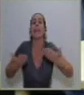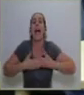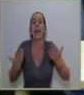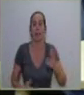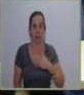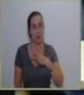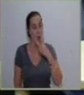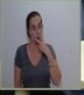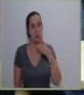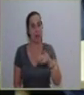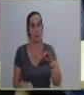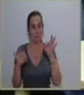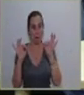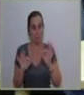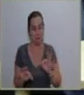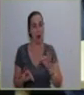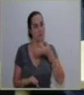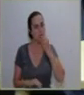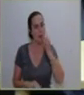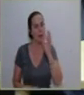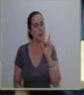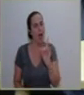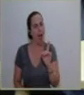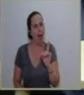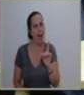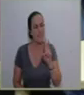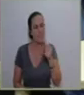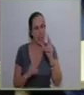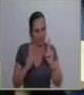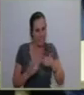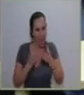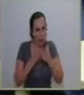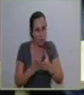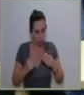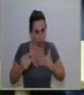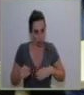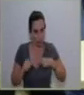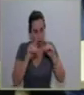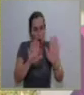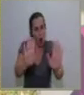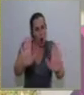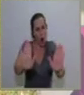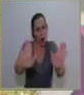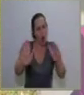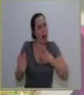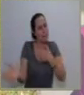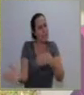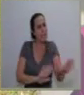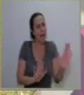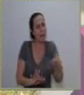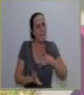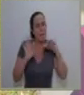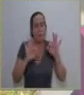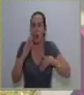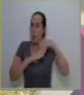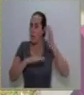אוקיי, אני רואה שאת ממש משתפרת, אבל נראה שאת קצת תקועה, את צריכה עזרה, את רוצה שנבוא לעזור לך? לא, לא, לא, לא, לא, אני מסתדרת פה, באמת,